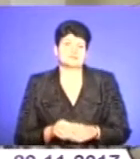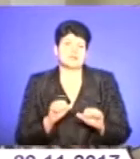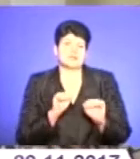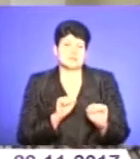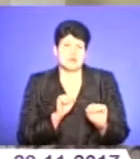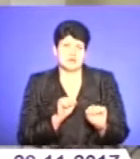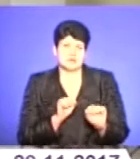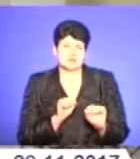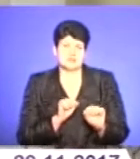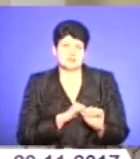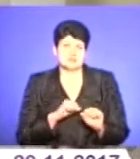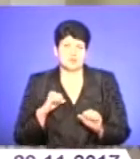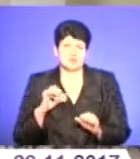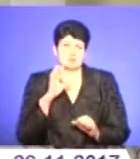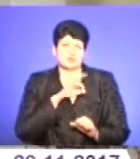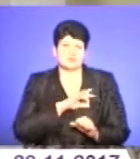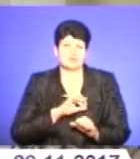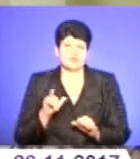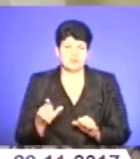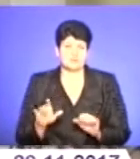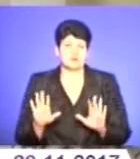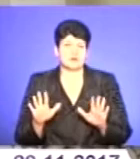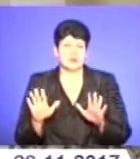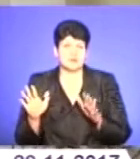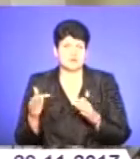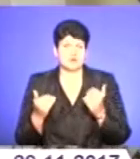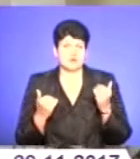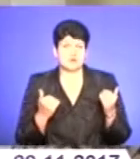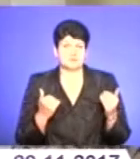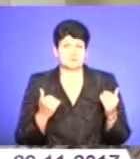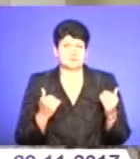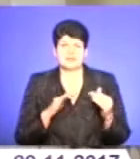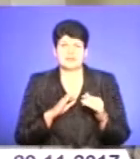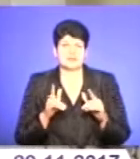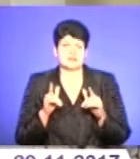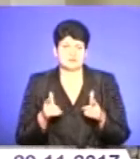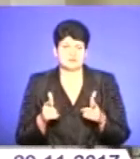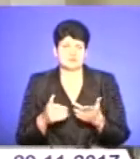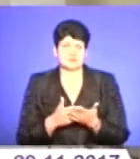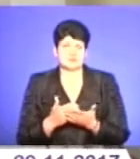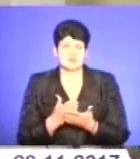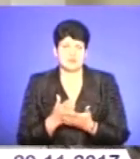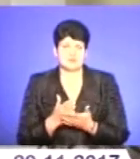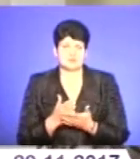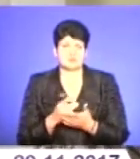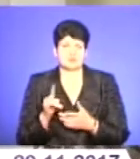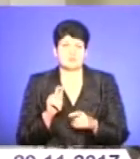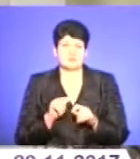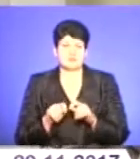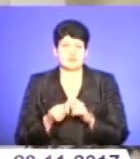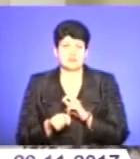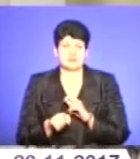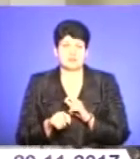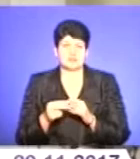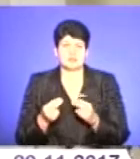захистом самого споживача в разі його незгідності з якістю, ну, щоб перевірити безпечність